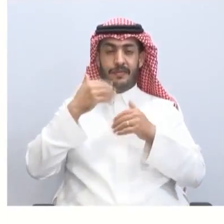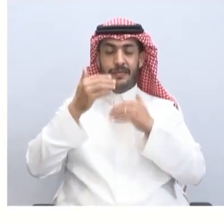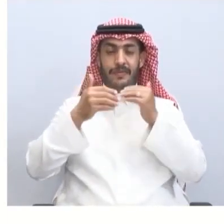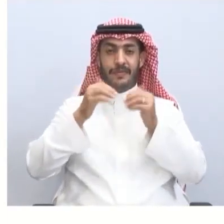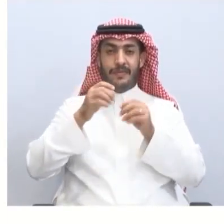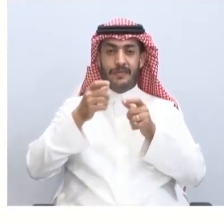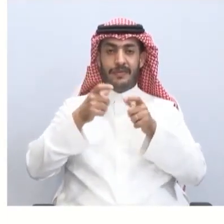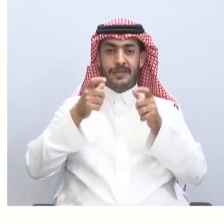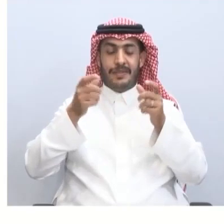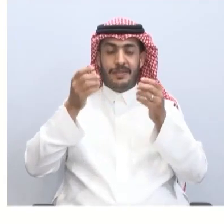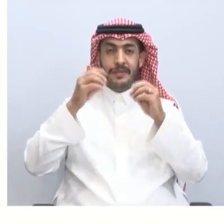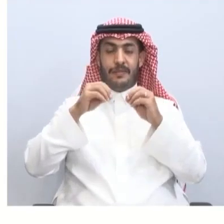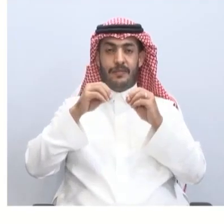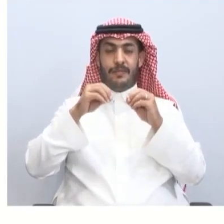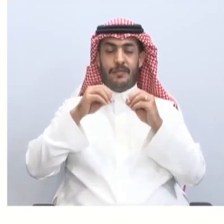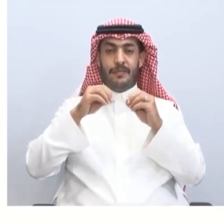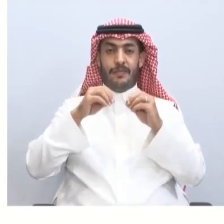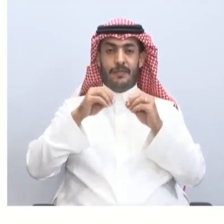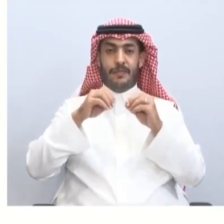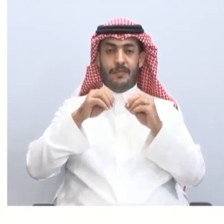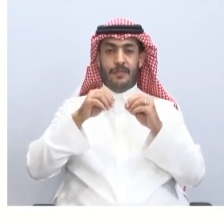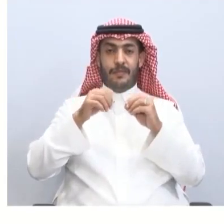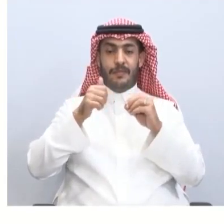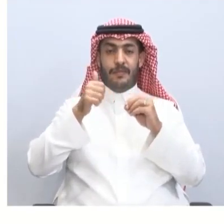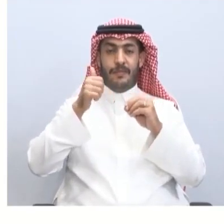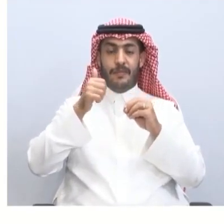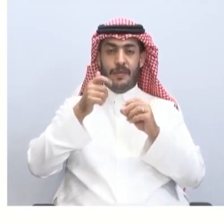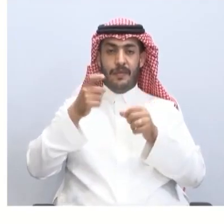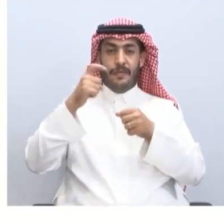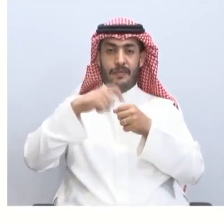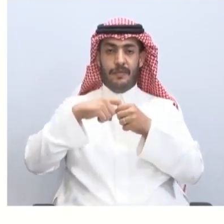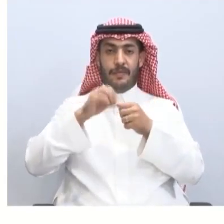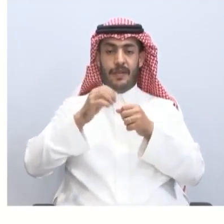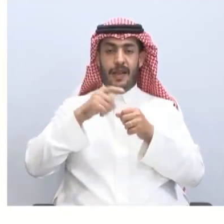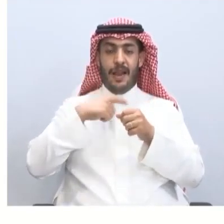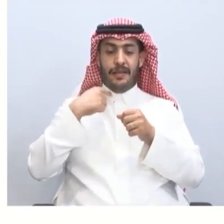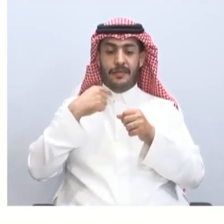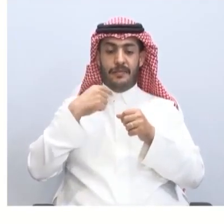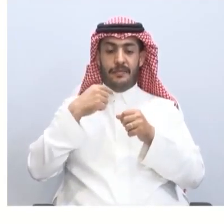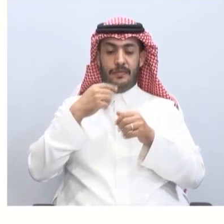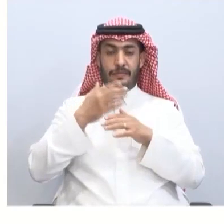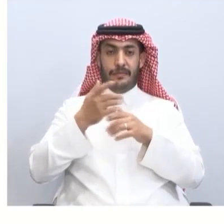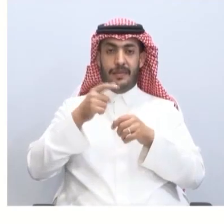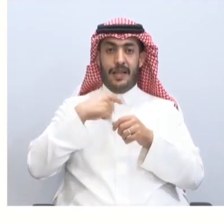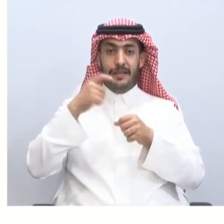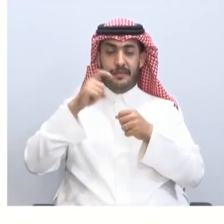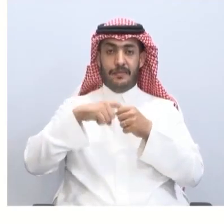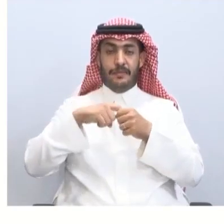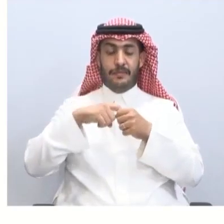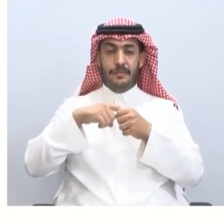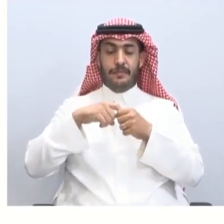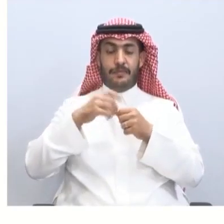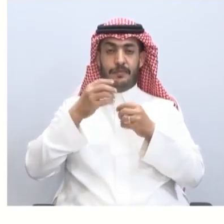ذلك وتوسع الامر الى ان تم ضم الاحساء عندما ضمت الاحساء